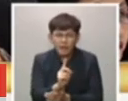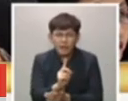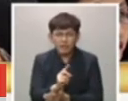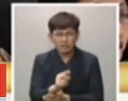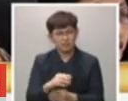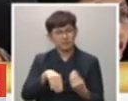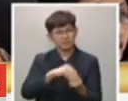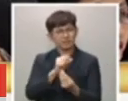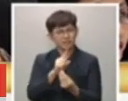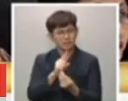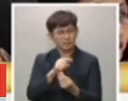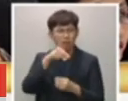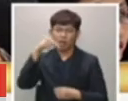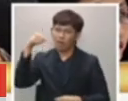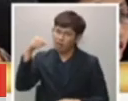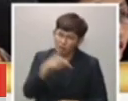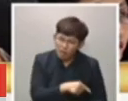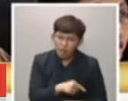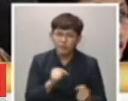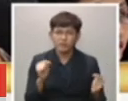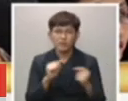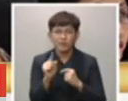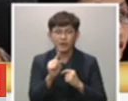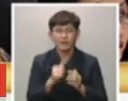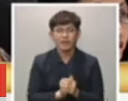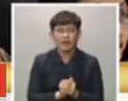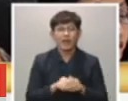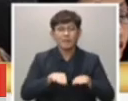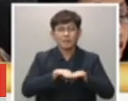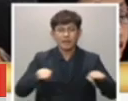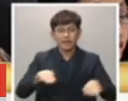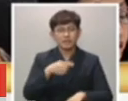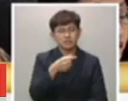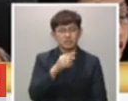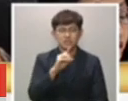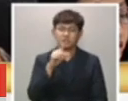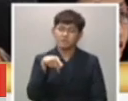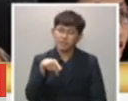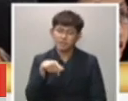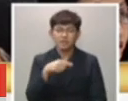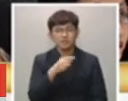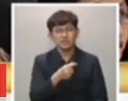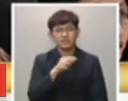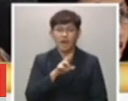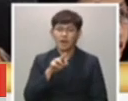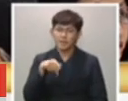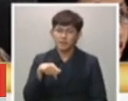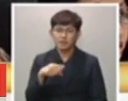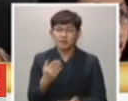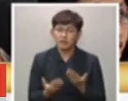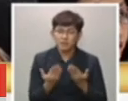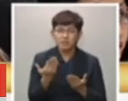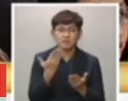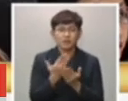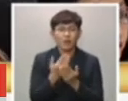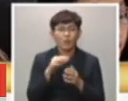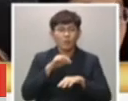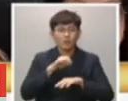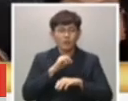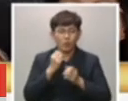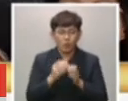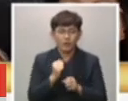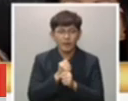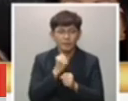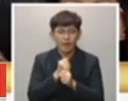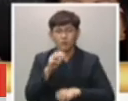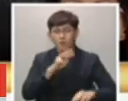เศรษฐกิจตกต่ำตัวมาตรฐาน GDP GRP เรื่องอัตราการว่างงานอัตราเงินเฟ้อแน่นอนครับบางช่วงบาง